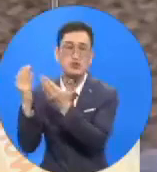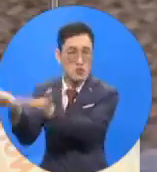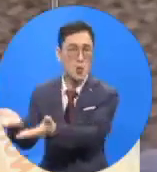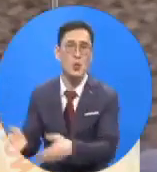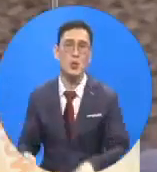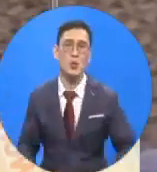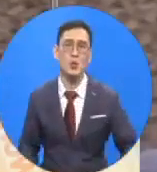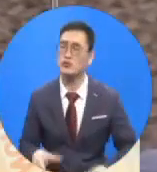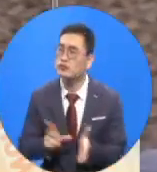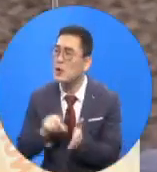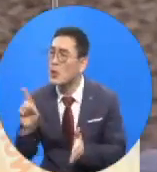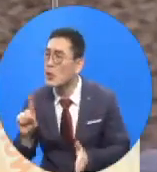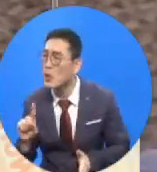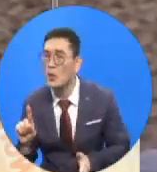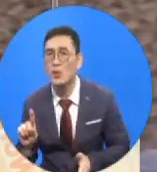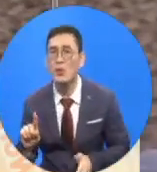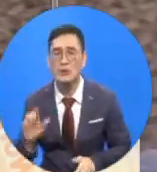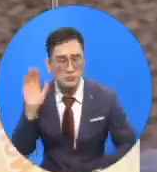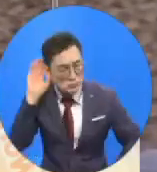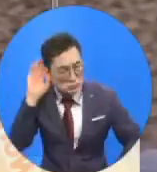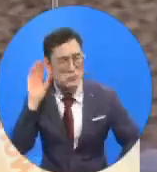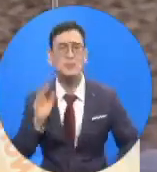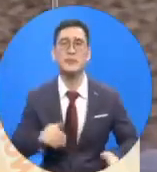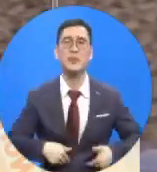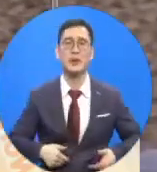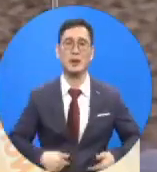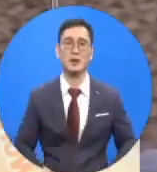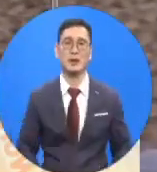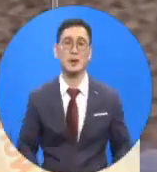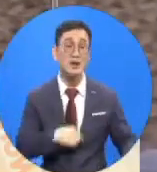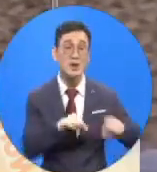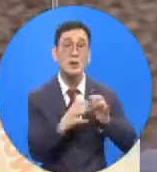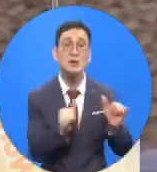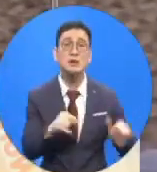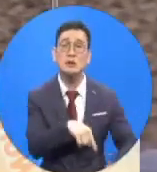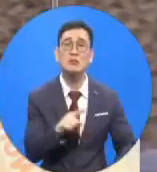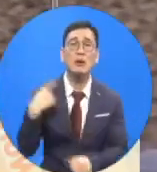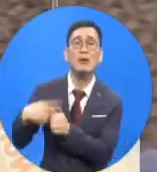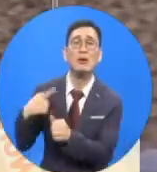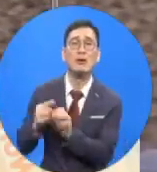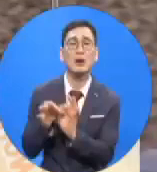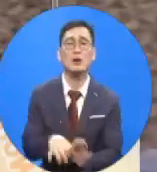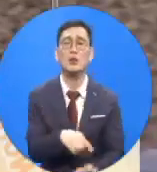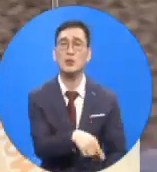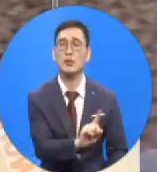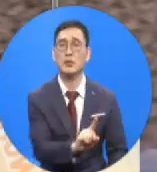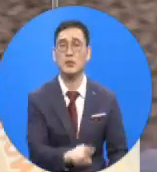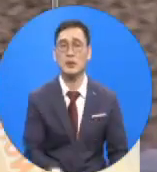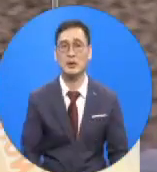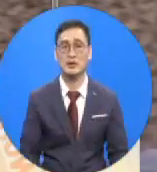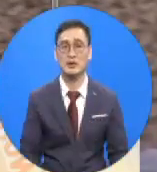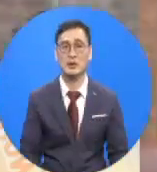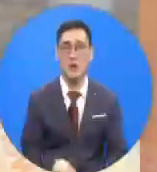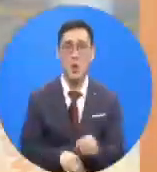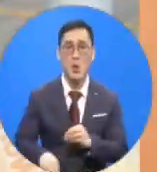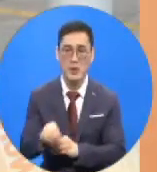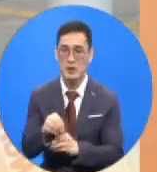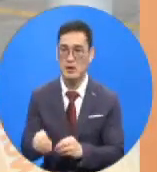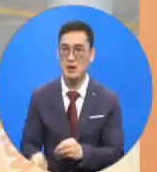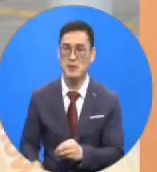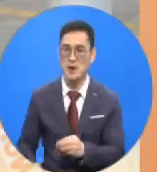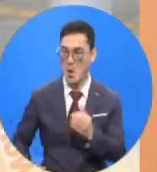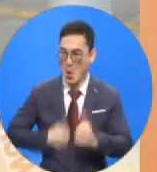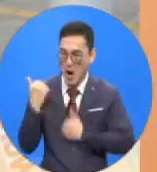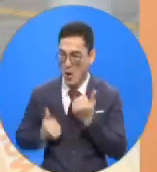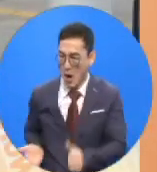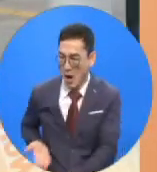뭡니까 뭔가 타입을 이래 놓고 갈등을 해결하는 데 정치인 하려 거 아니겠어요 그렇죠 지금 정치인들은 보며 오히려 문제를 더 키우는게 정치인이 할